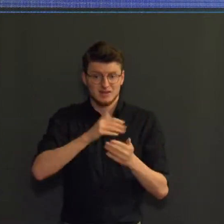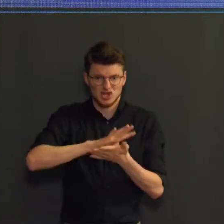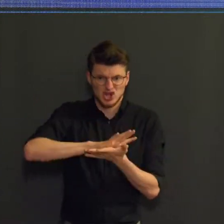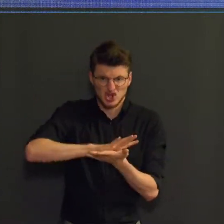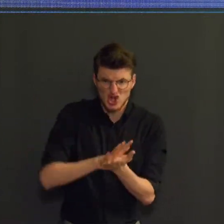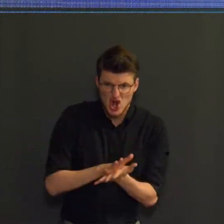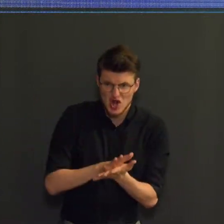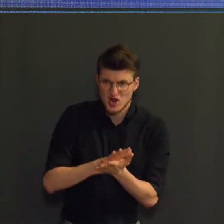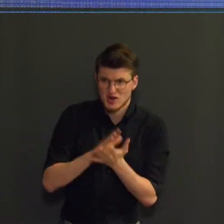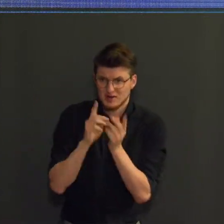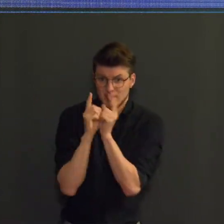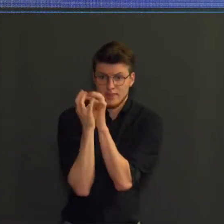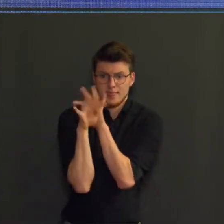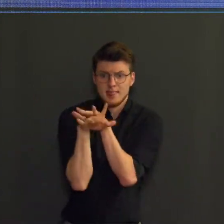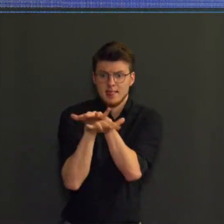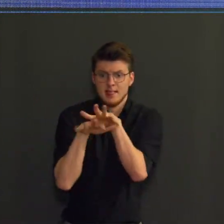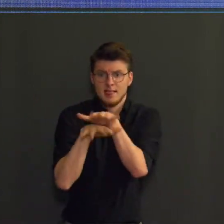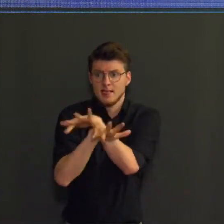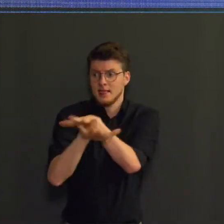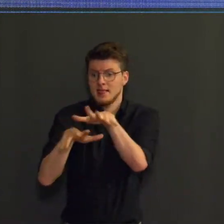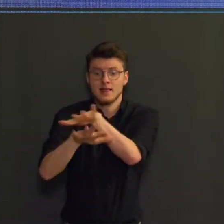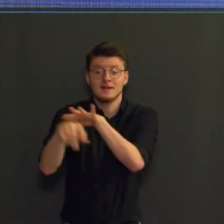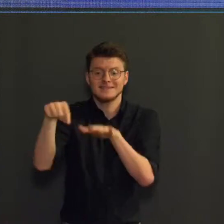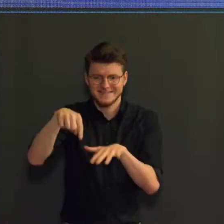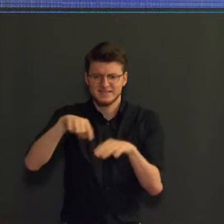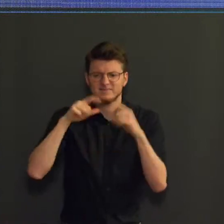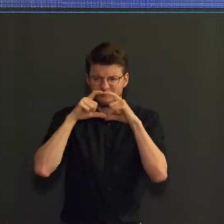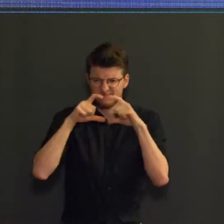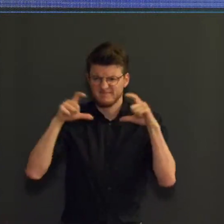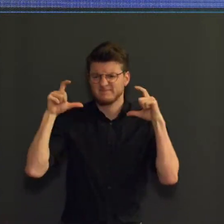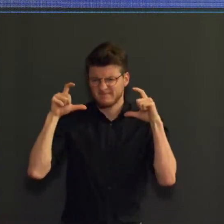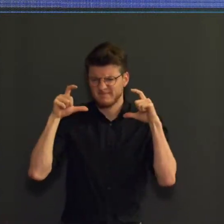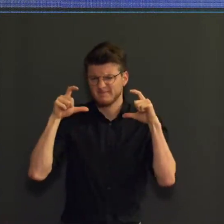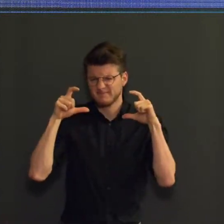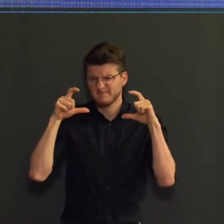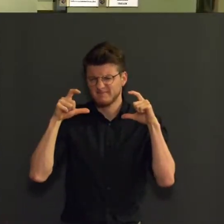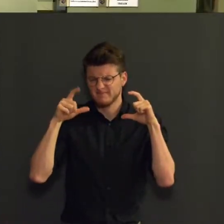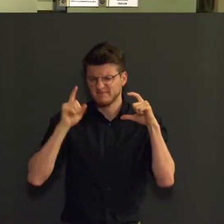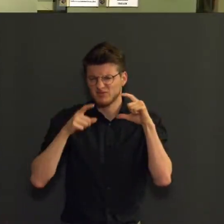afstand tegenover elkaar of de veiligheidsafstand niet kan garanderen.